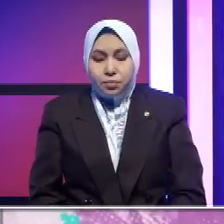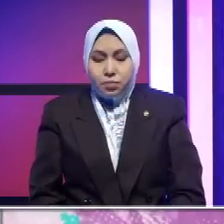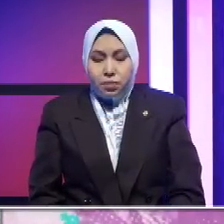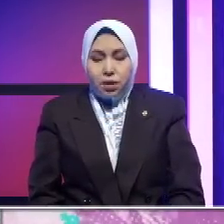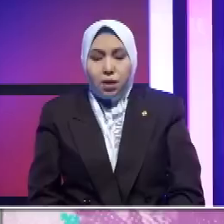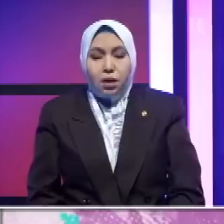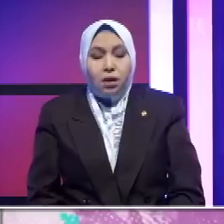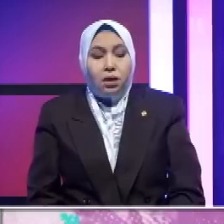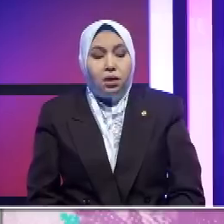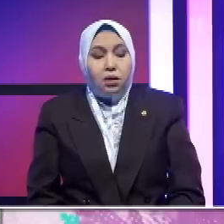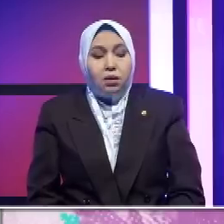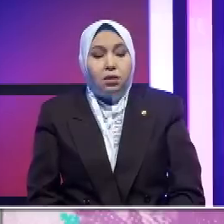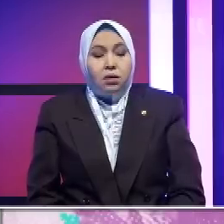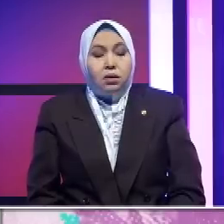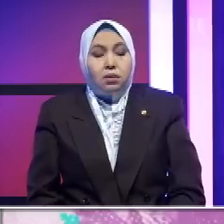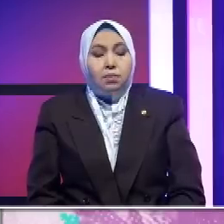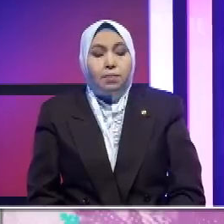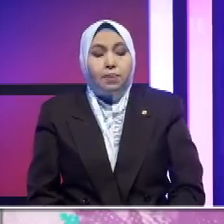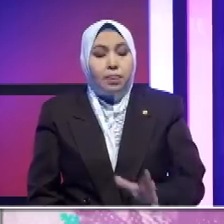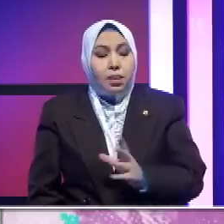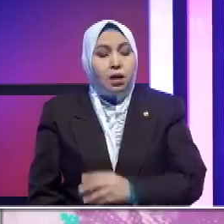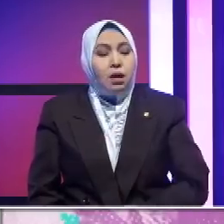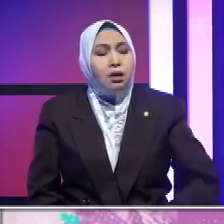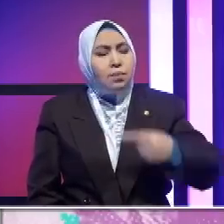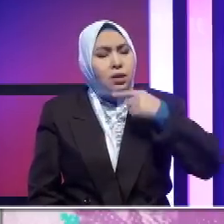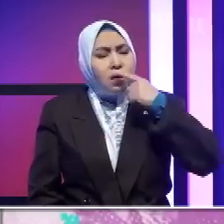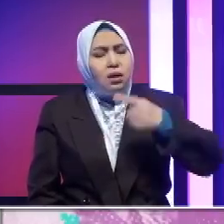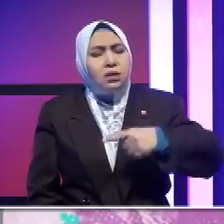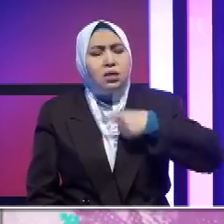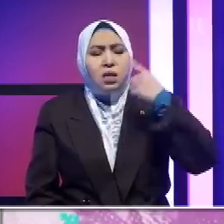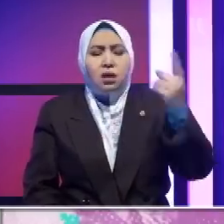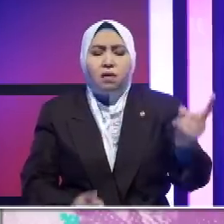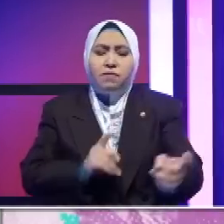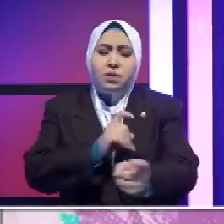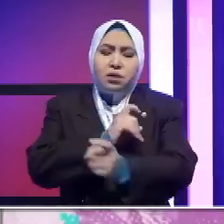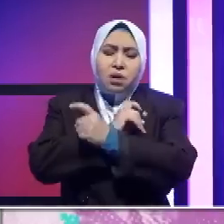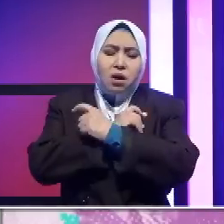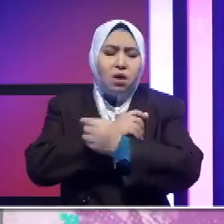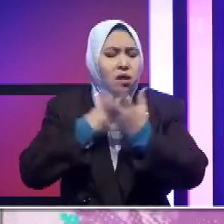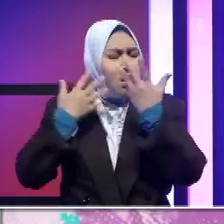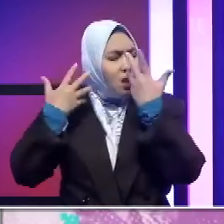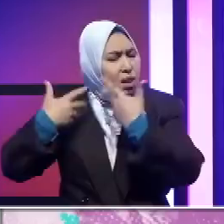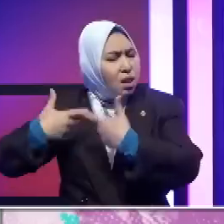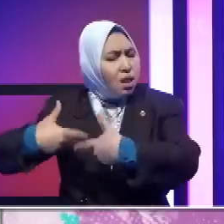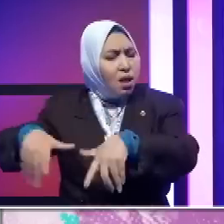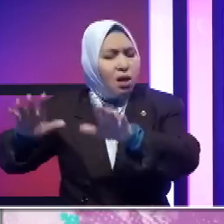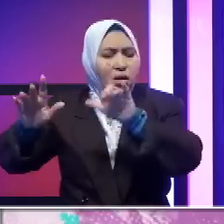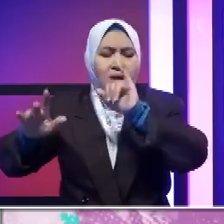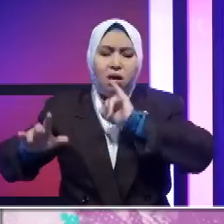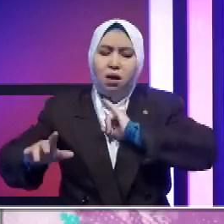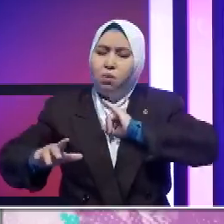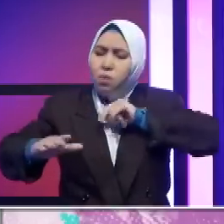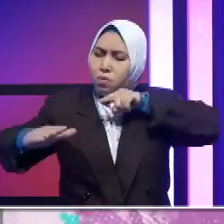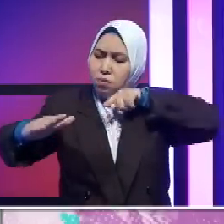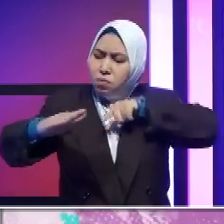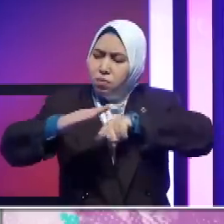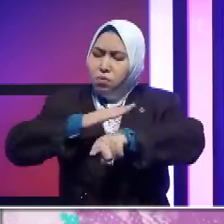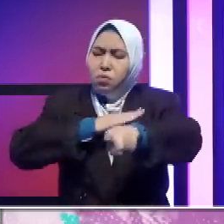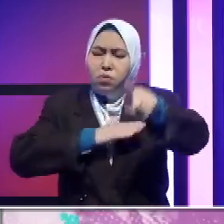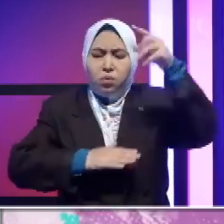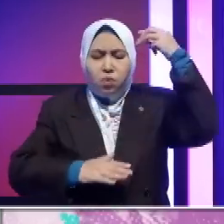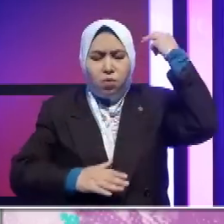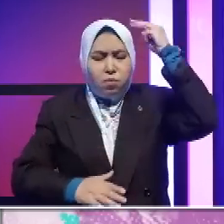الرحيم. وقال فرعون ذروني